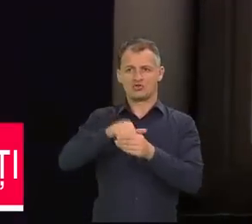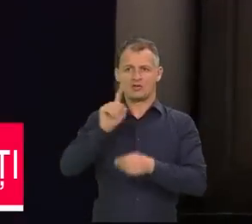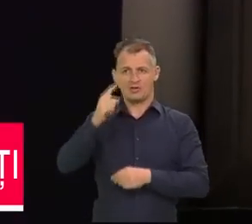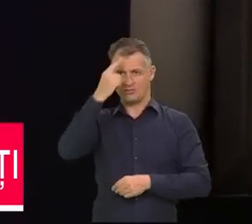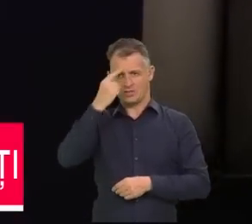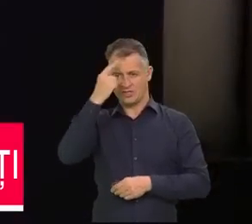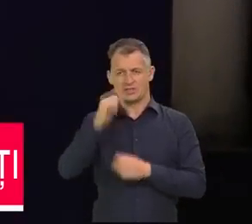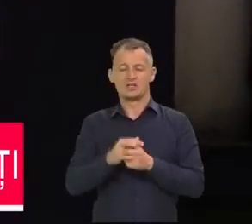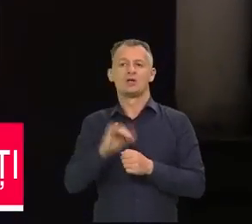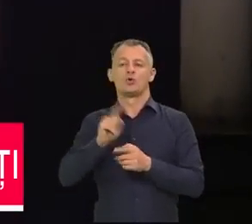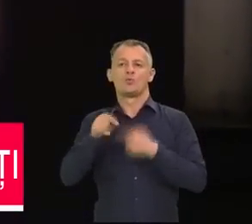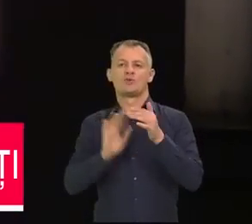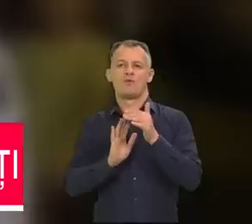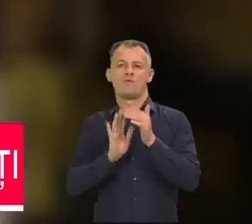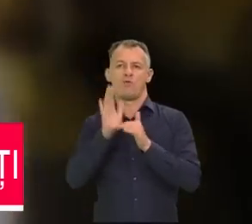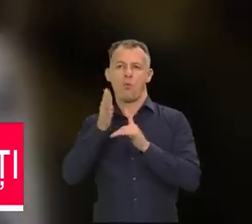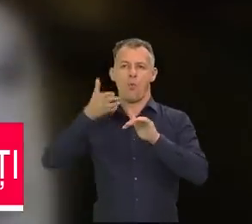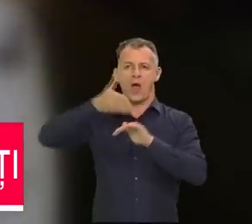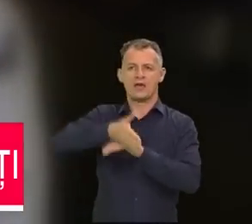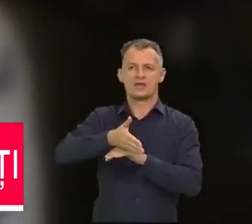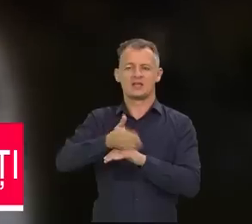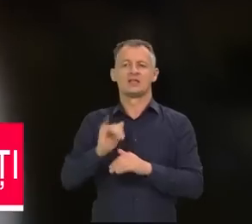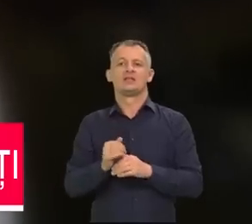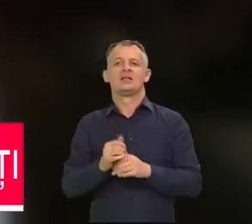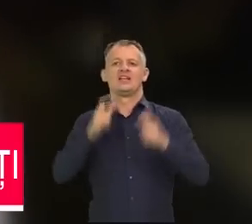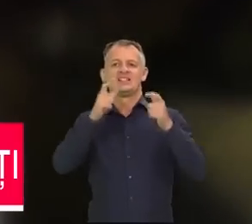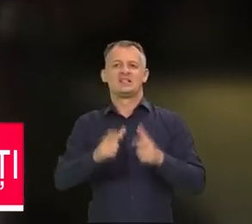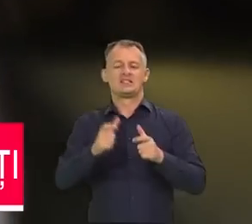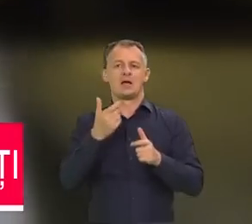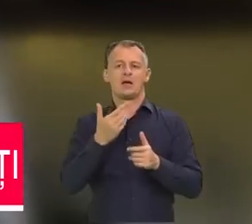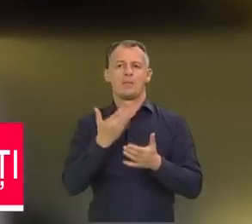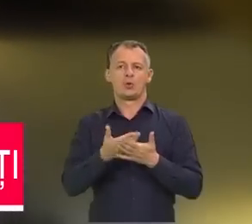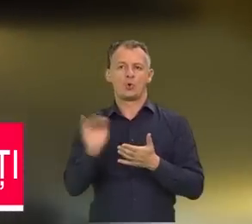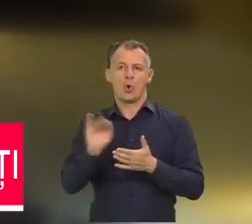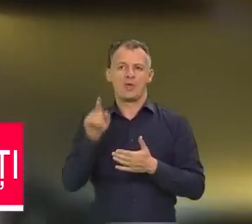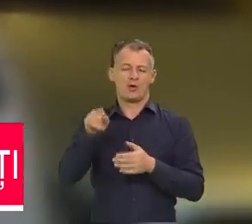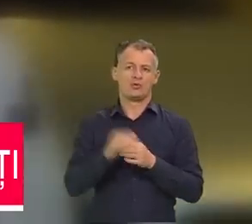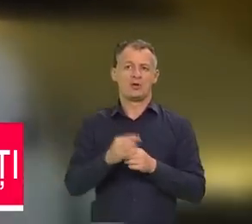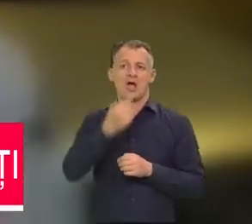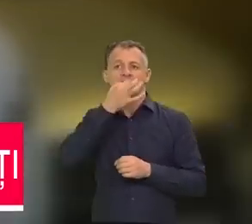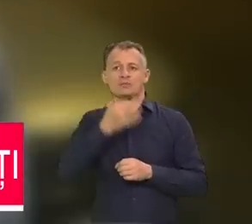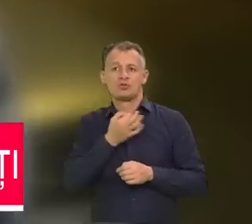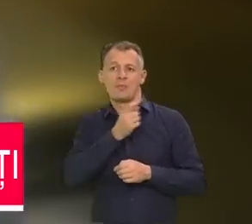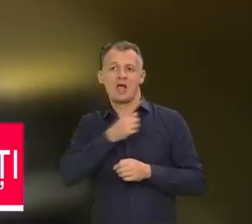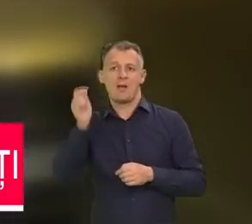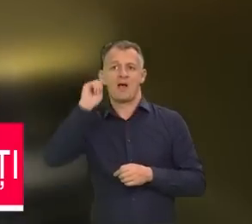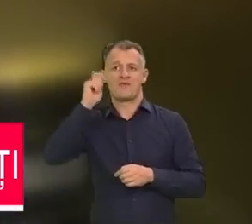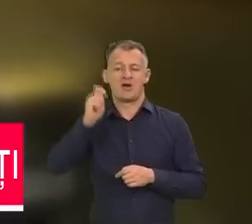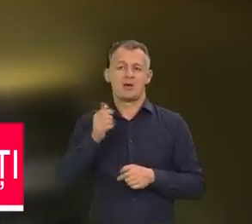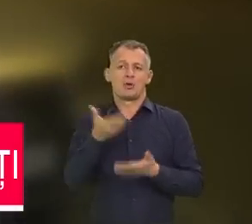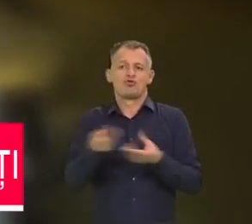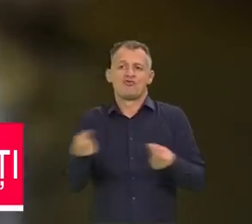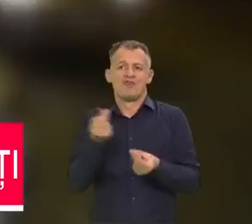corpului de chirurgie ortopedie a spitalului. Nu știm ce s-a întâmplat, doar au zis să ieșim afară că este ceva incendiu